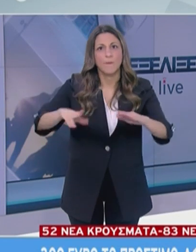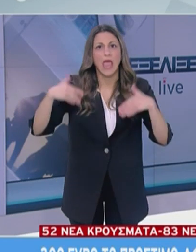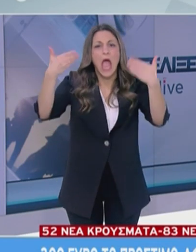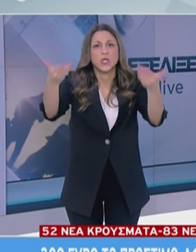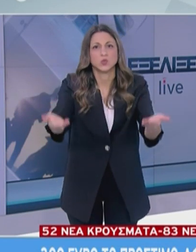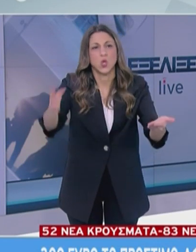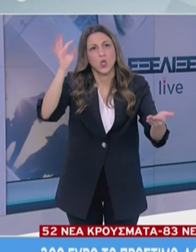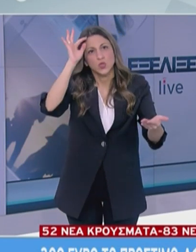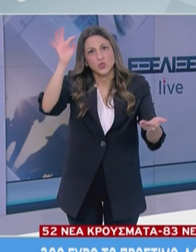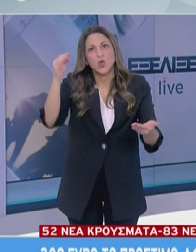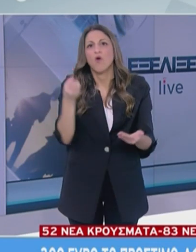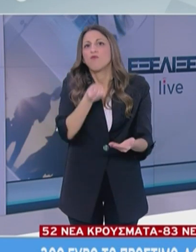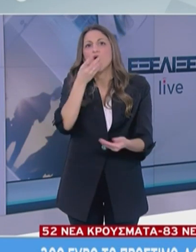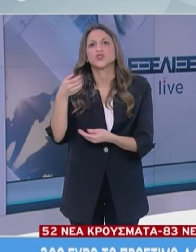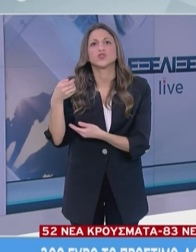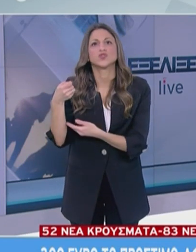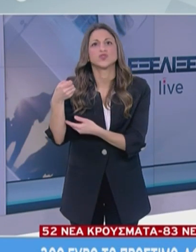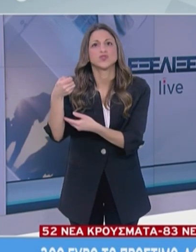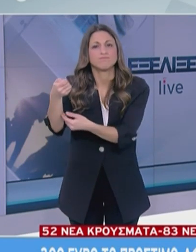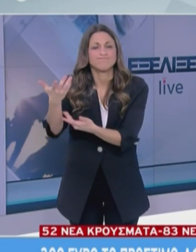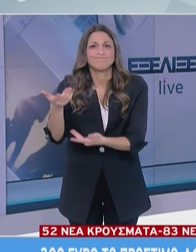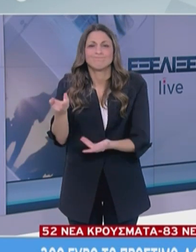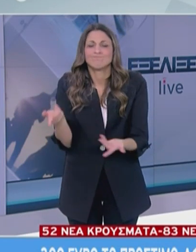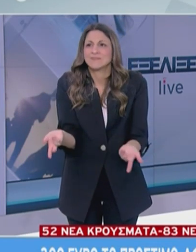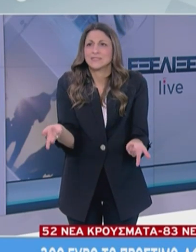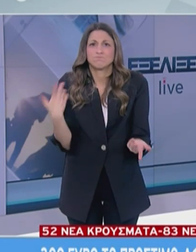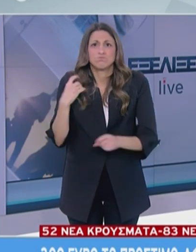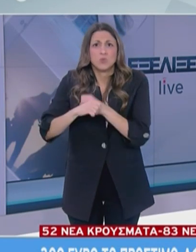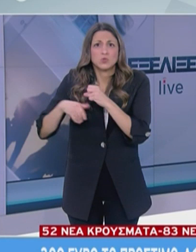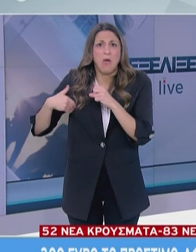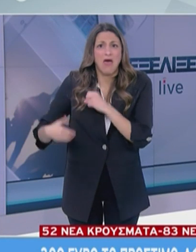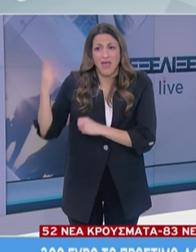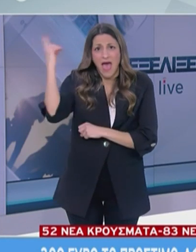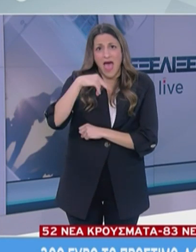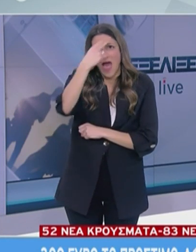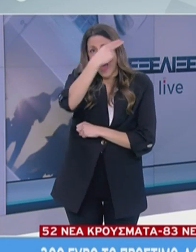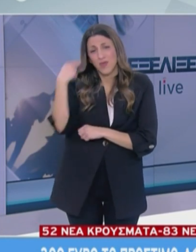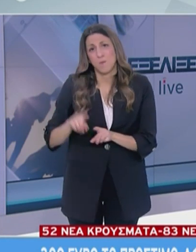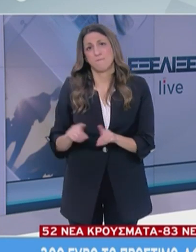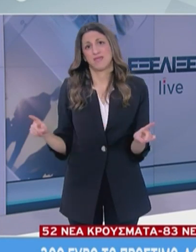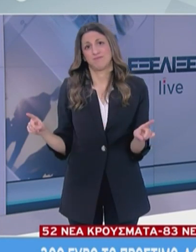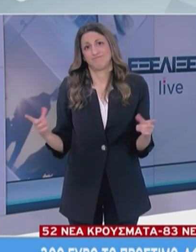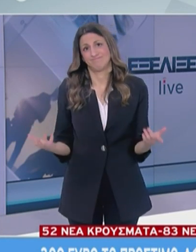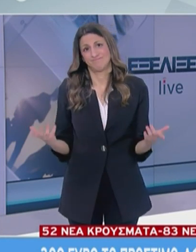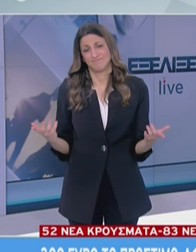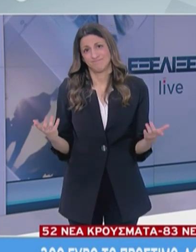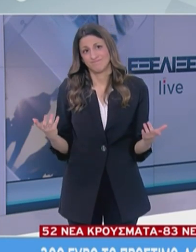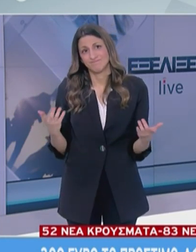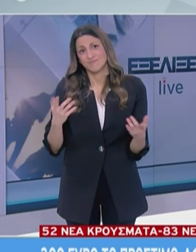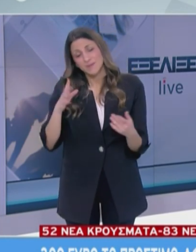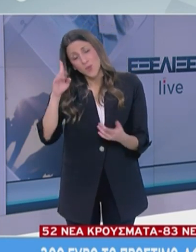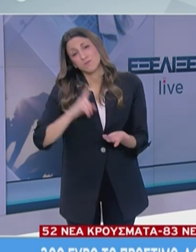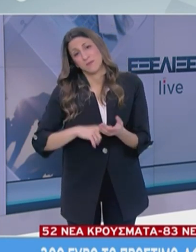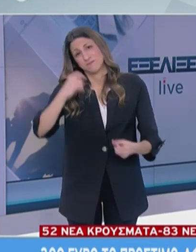χώρα, προκειμένου να φέρουν το Άγιο Φως σε κάθε δημότη, ακυρώνοντας με αυτόν τον τρόπο την προσπάθεια όλων μας, το κοινό μας στοίχημα για παραμονή